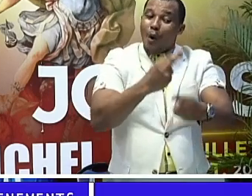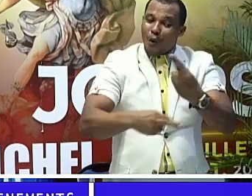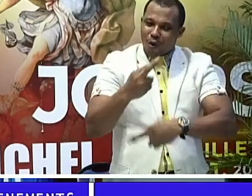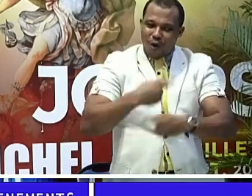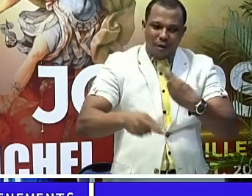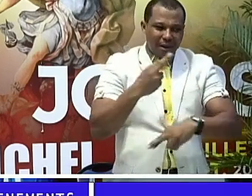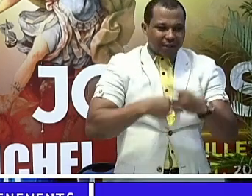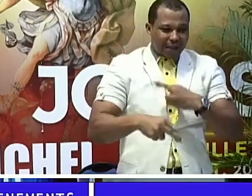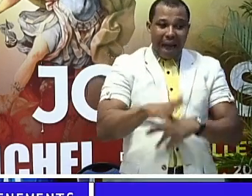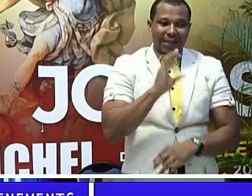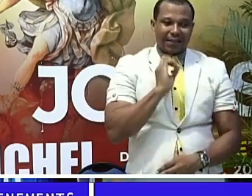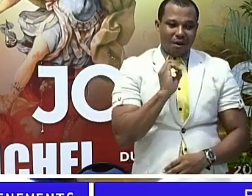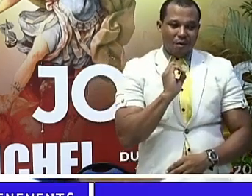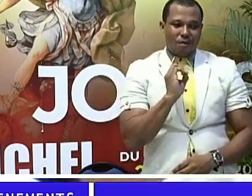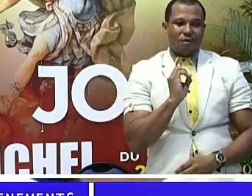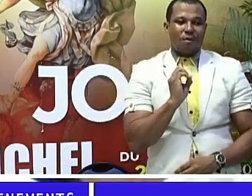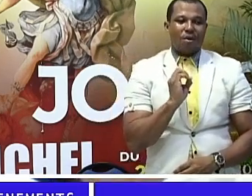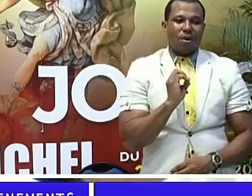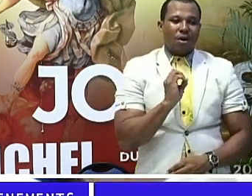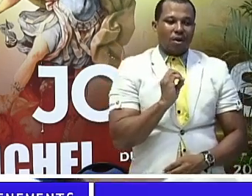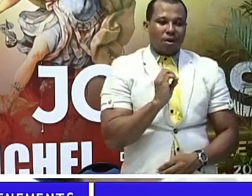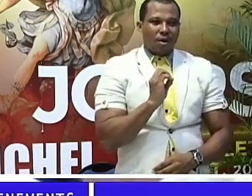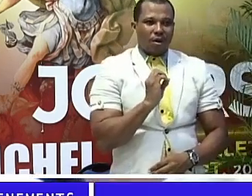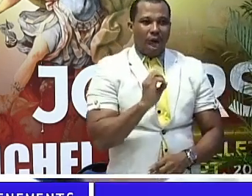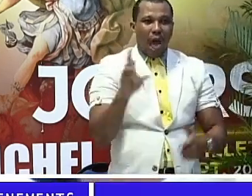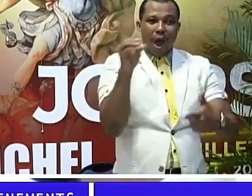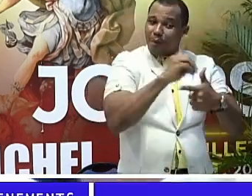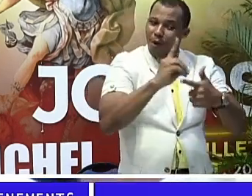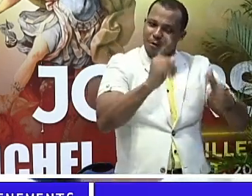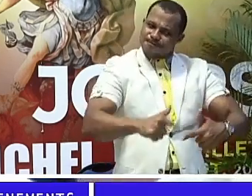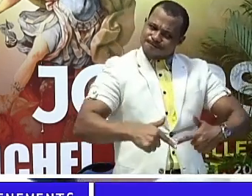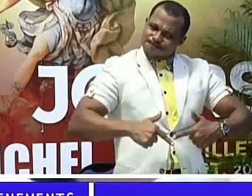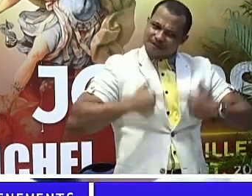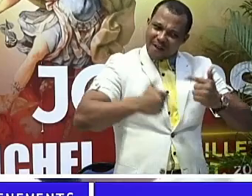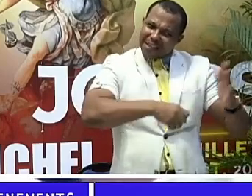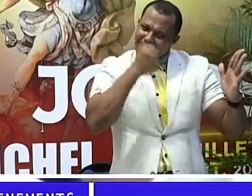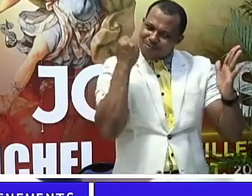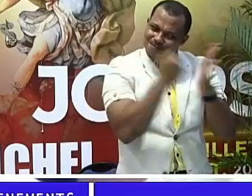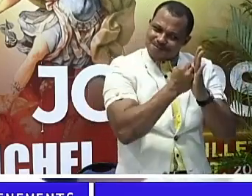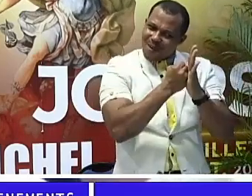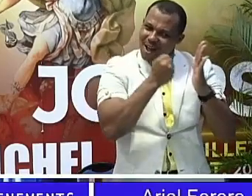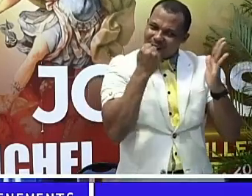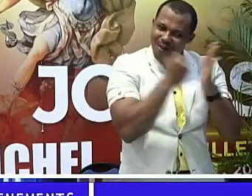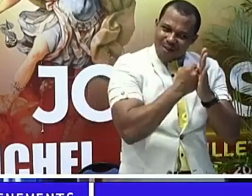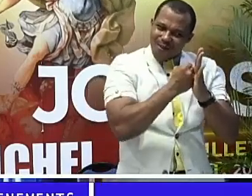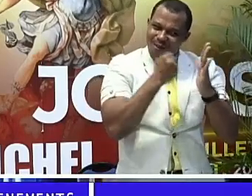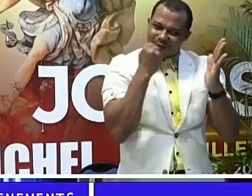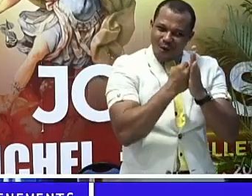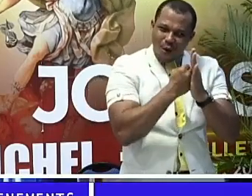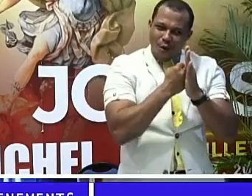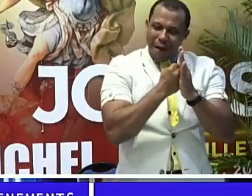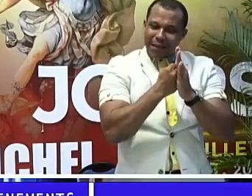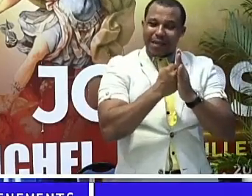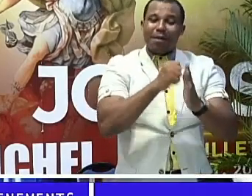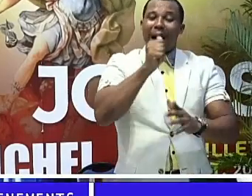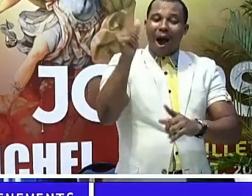pas jamais fait sacrifice là. Donc la vie a c'est un combat que lié et combat c'est pas pour un